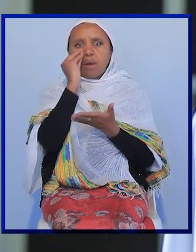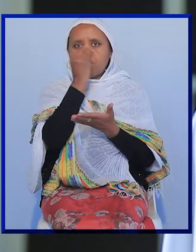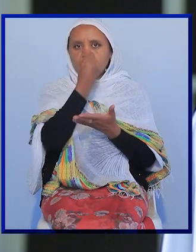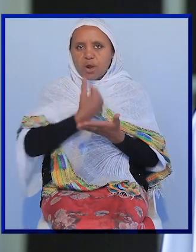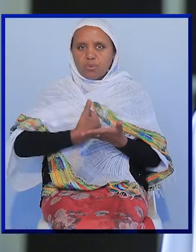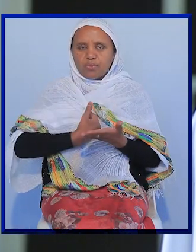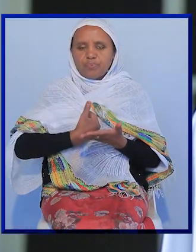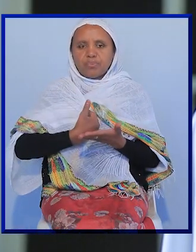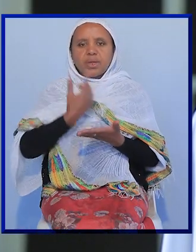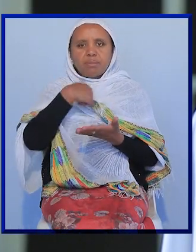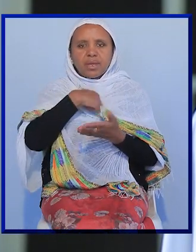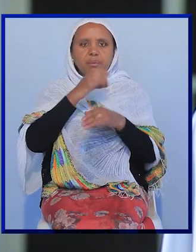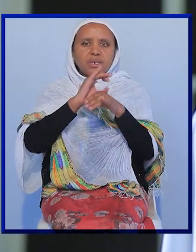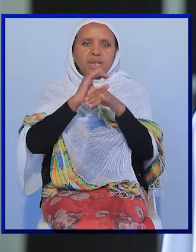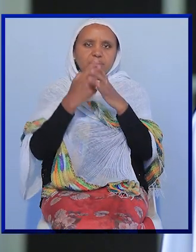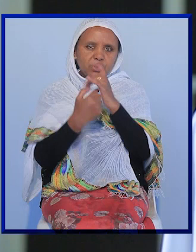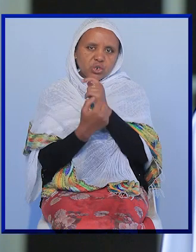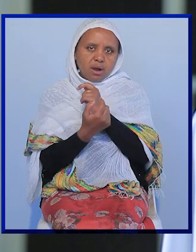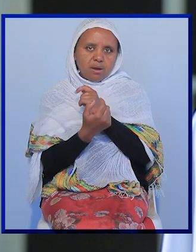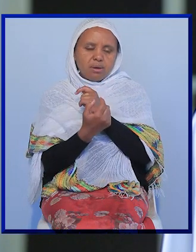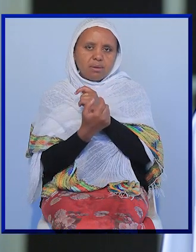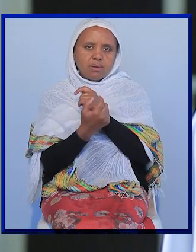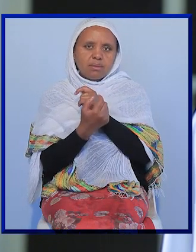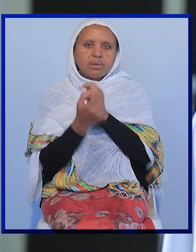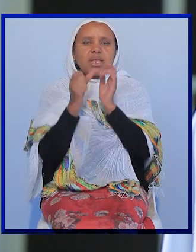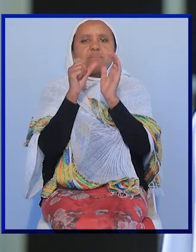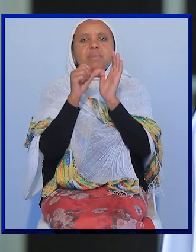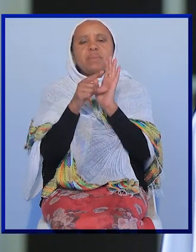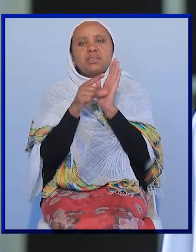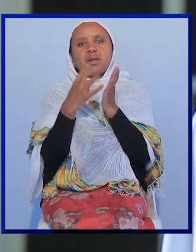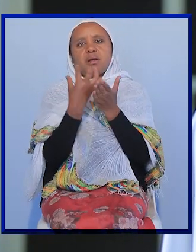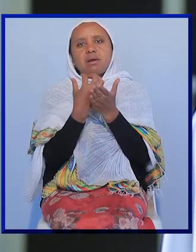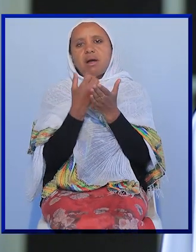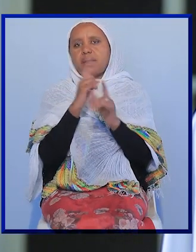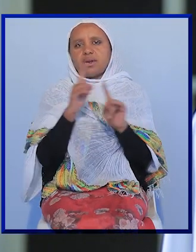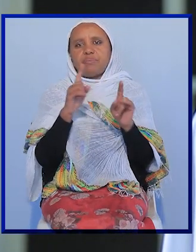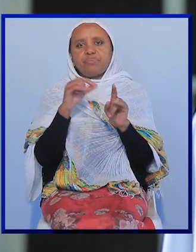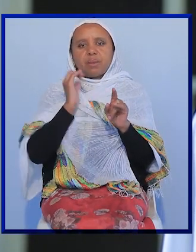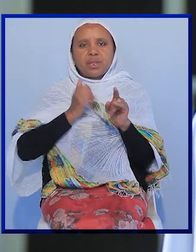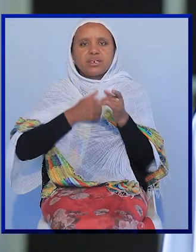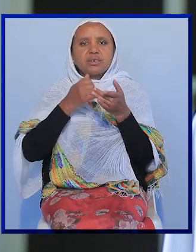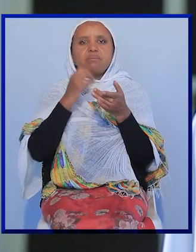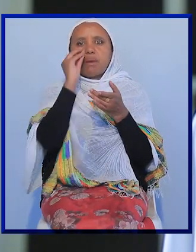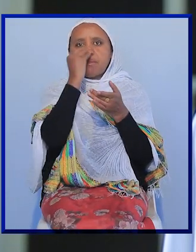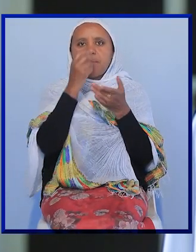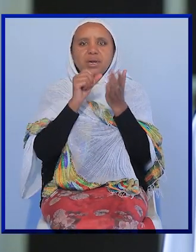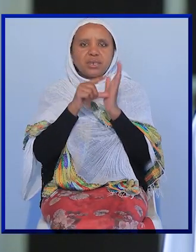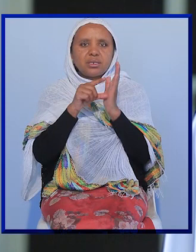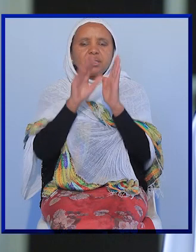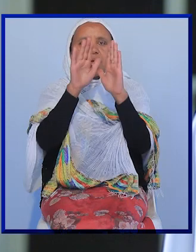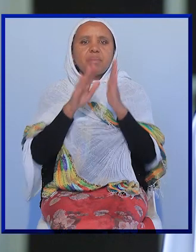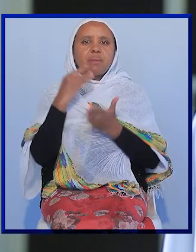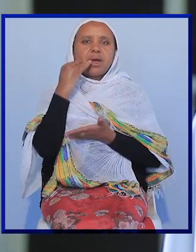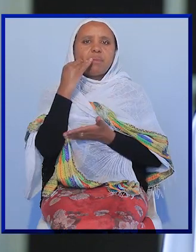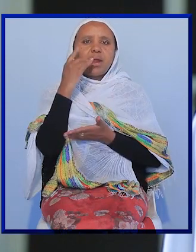ስለዚህ በእኛ አብያተ ክርስቲያናት ብቻ የሚመሰል አይደለም እመቤታችንን በአበባ ማንሳት። በተአምረ ማርያም